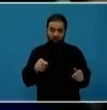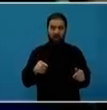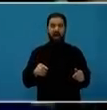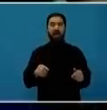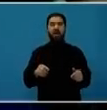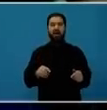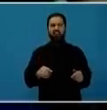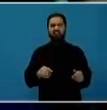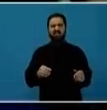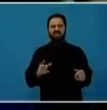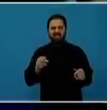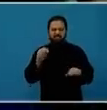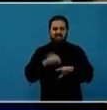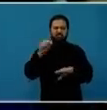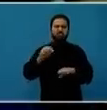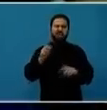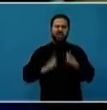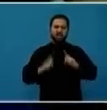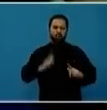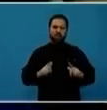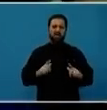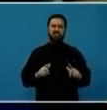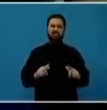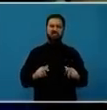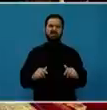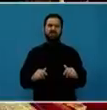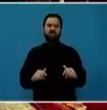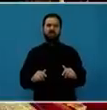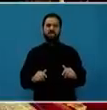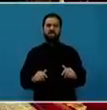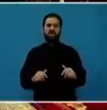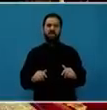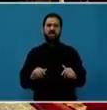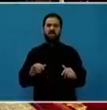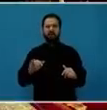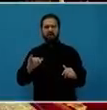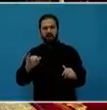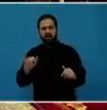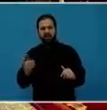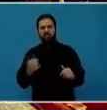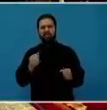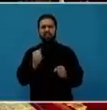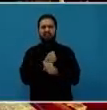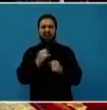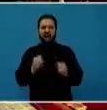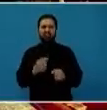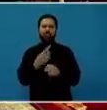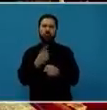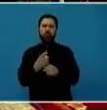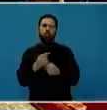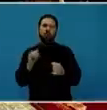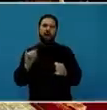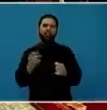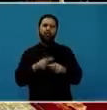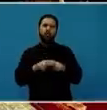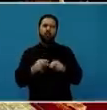asupriți, rostesc sau simt că se cutremură și fac acest lucru ca și cum ar blestema